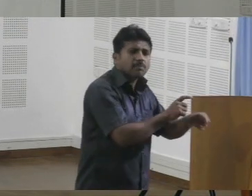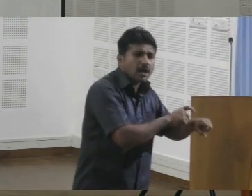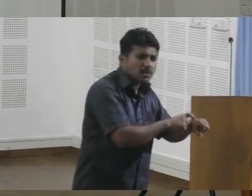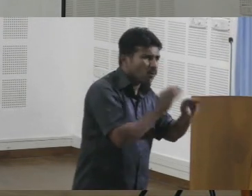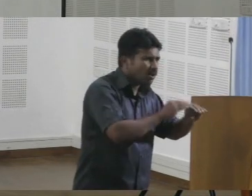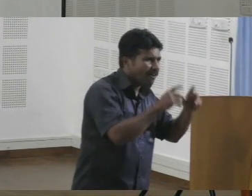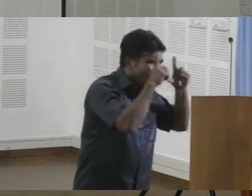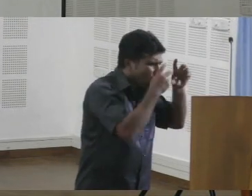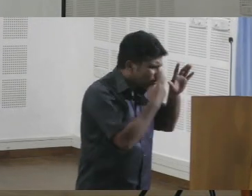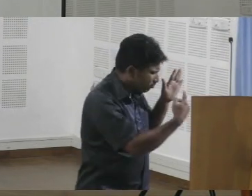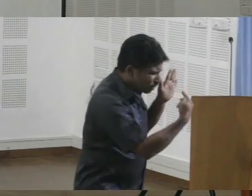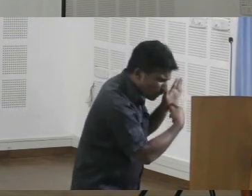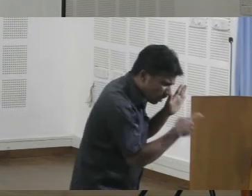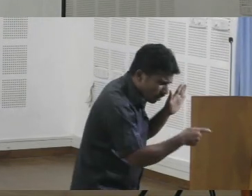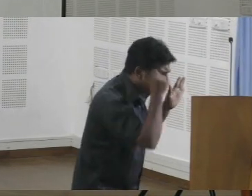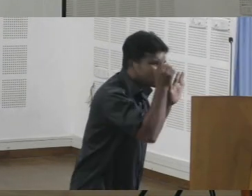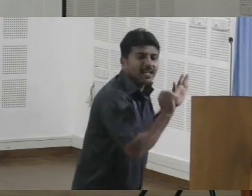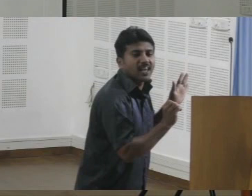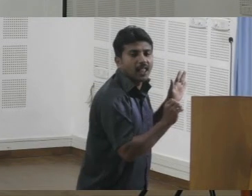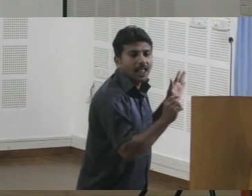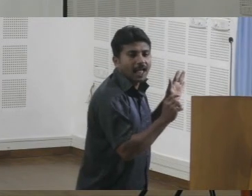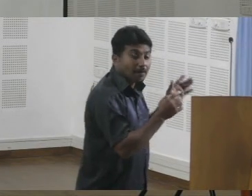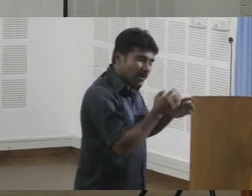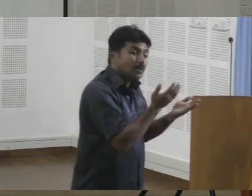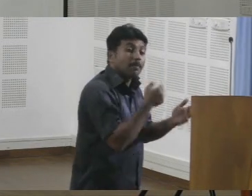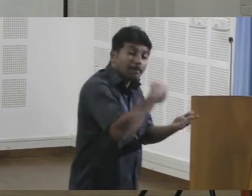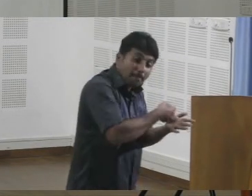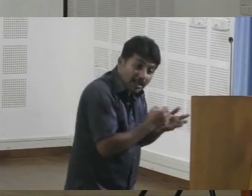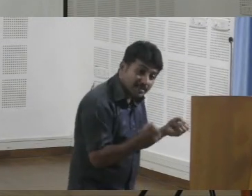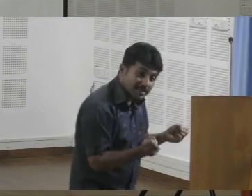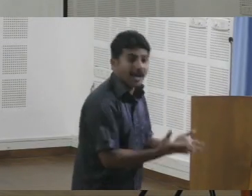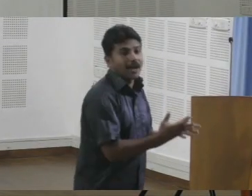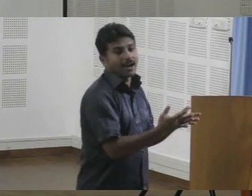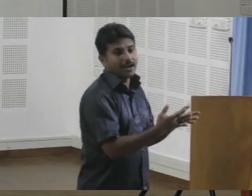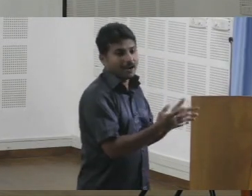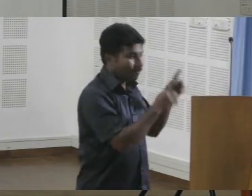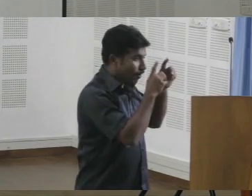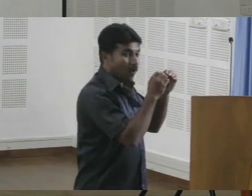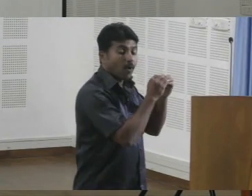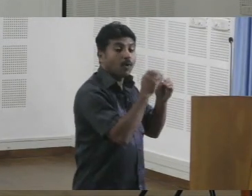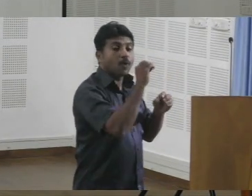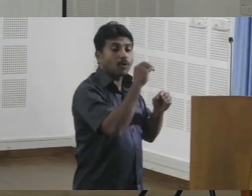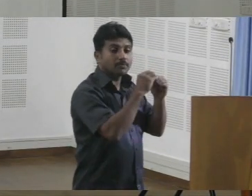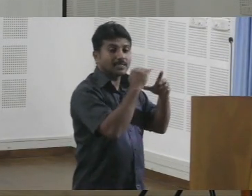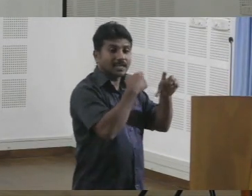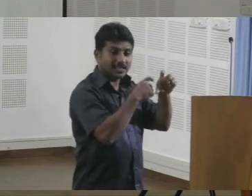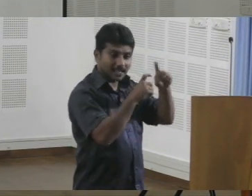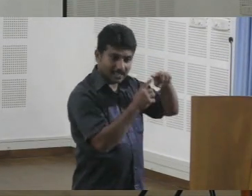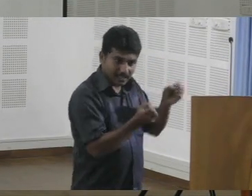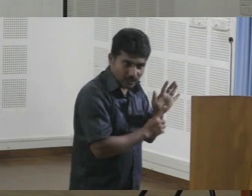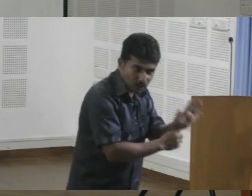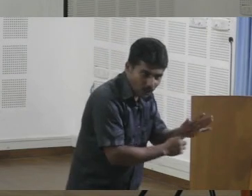ഞാൻ ഒബ്ജക്ട് ഷെഡ്യൂൾ സ്റ്റാർട്ട് ചെയ്തപ്പോ അതുപോലെ റിട്ടൺ ഷെഡ്യൂൾ വരെ ഫോളോ ചെയ്തു. ഒബ്ജക്ട് ഷെഡ്യൂൾ, പിക്ചർ ഷെഡ്യൂൾ, റിട്ടൺ ഷെഡ്യൂൾ